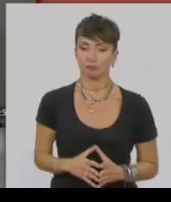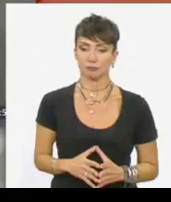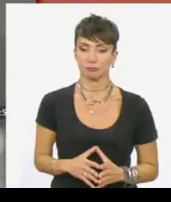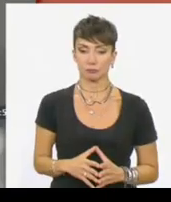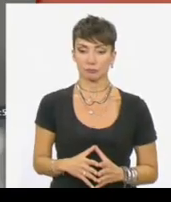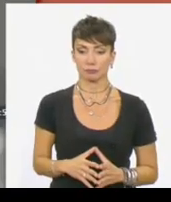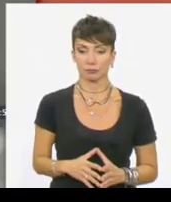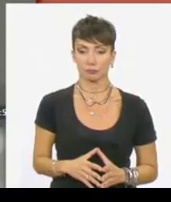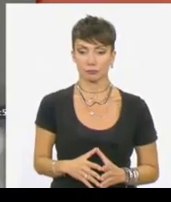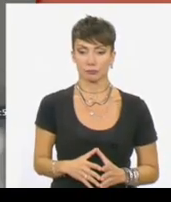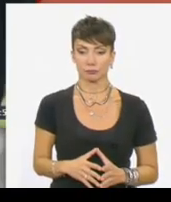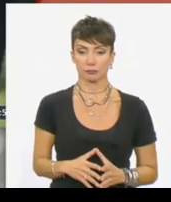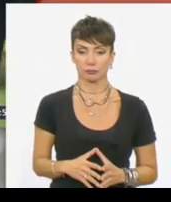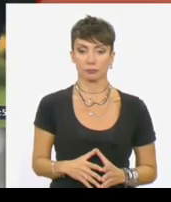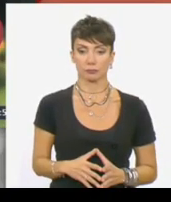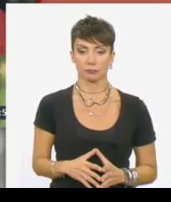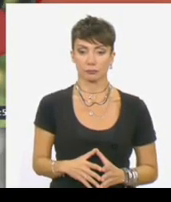Υπότιτλοι AUTHORWAVE